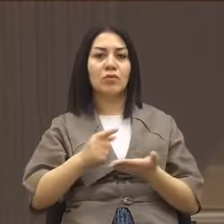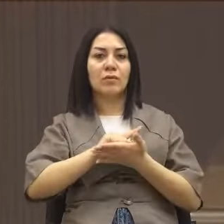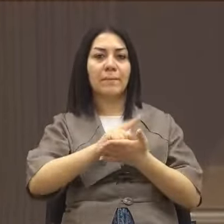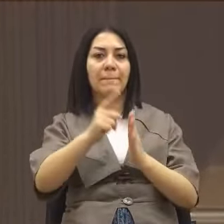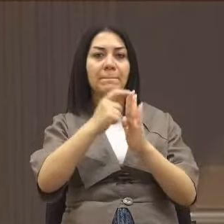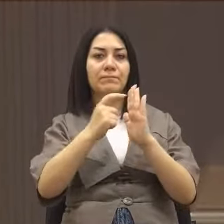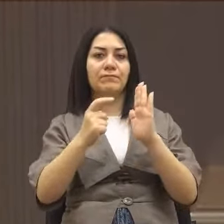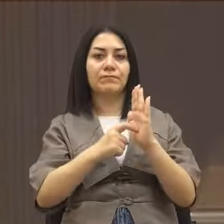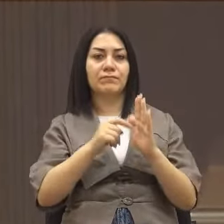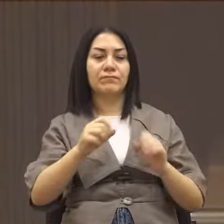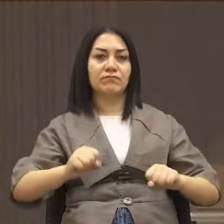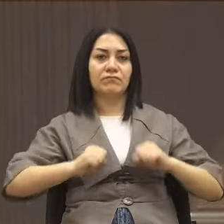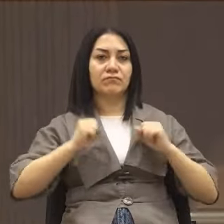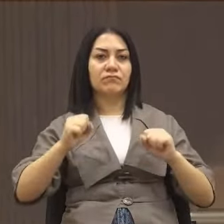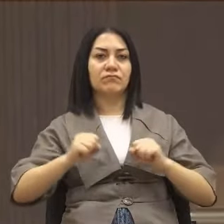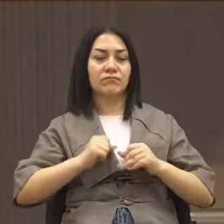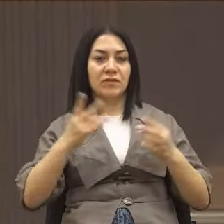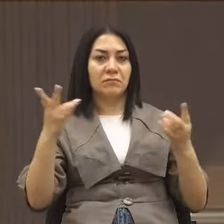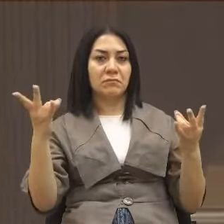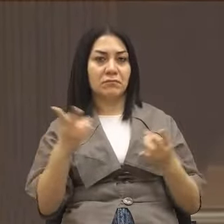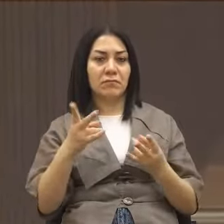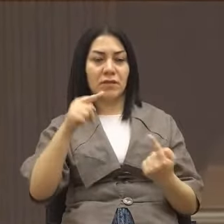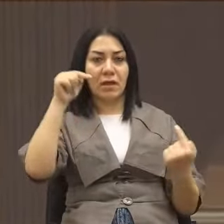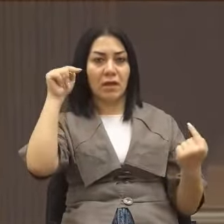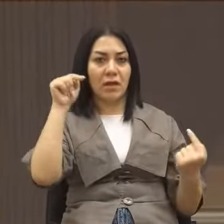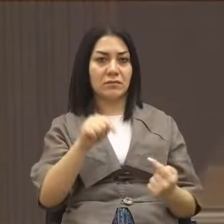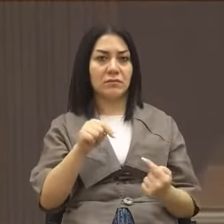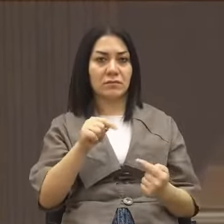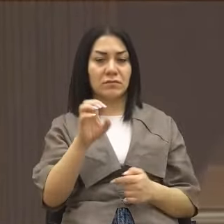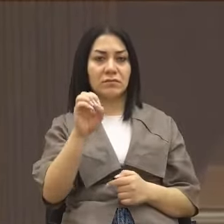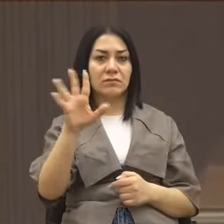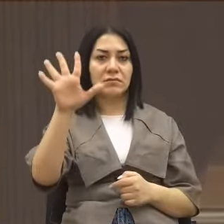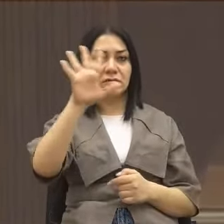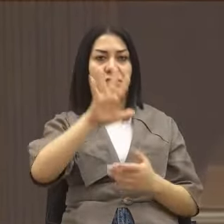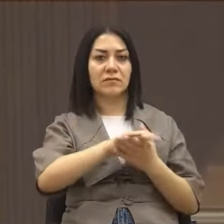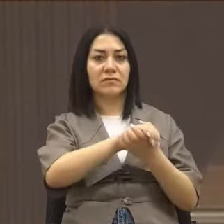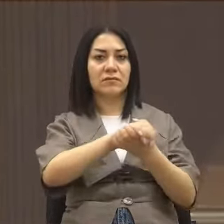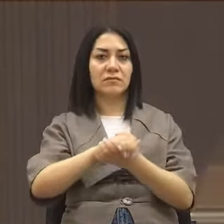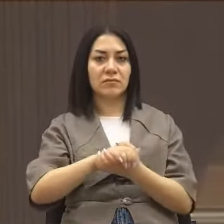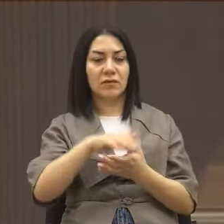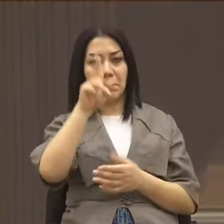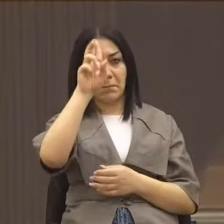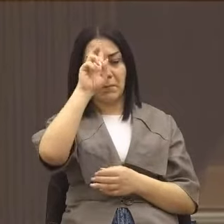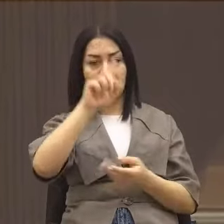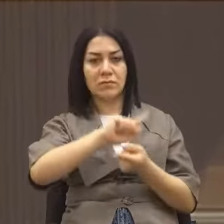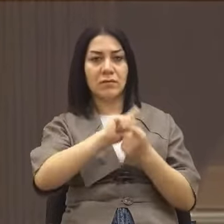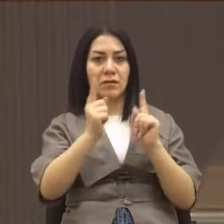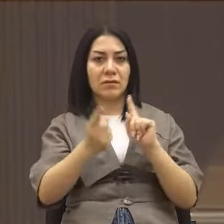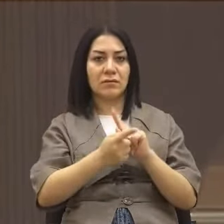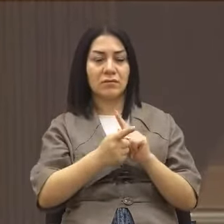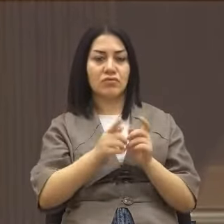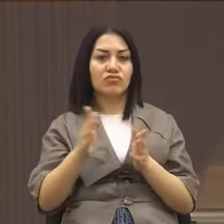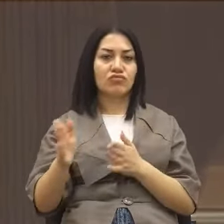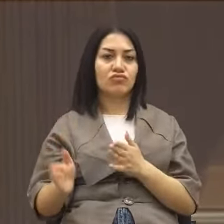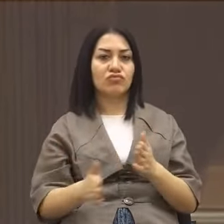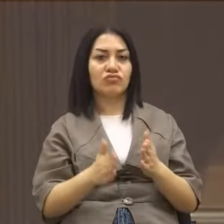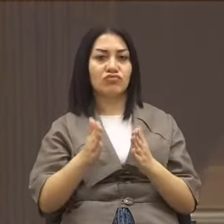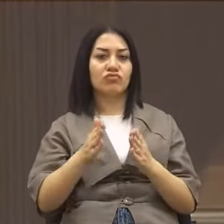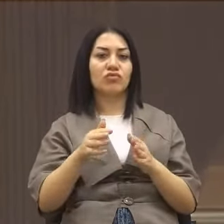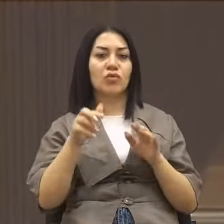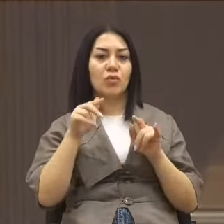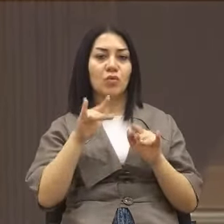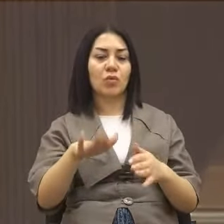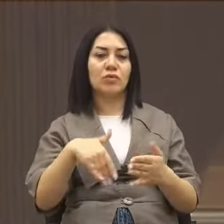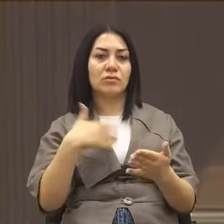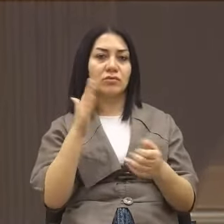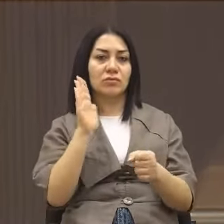ներդաշնակության կարող ենք ձգտել։ Եվրամիության երկիր դառնալու ճանապարհին տնային աշխատանք կա ոչ միայն